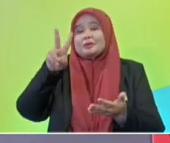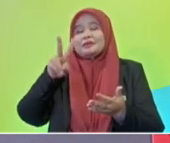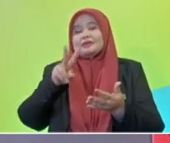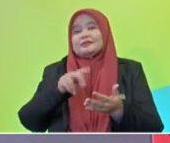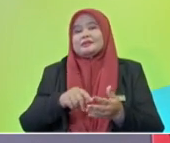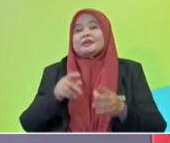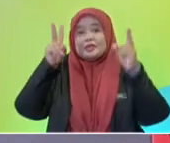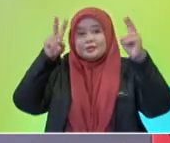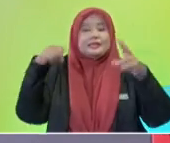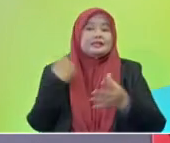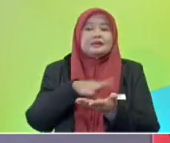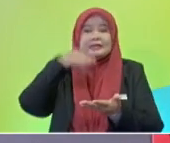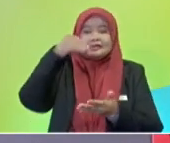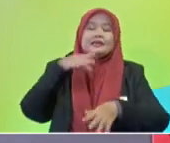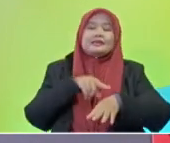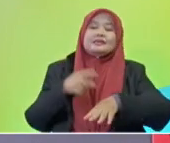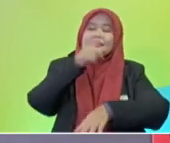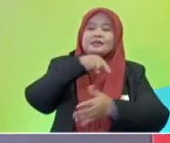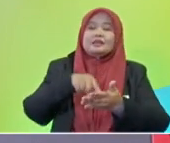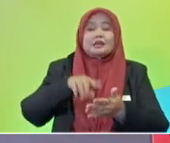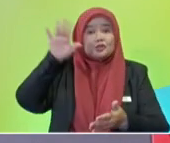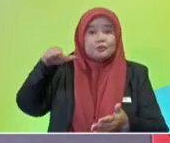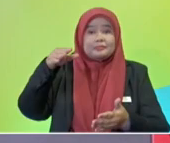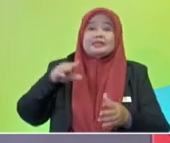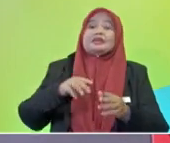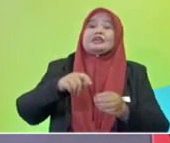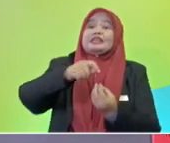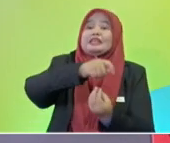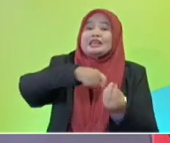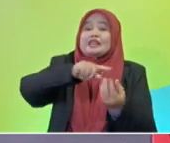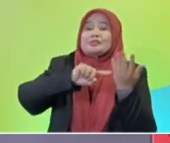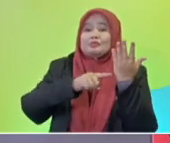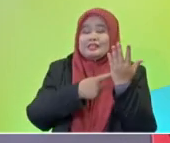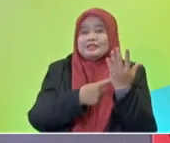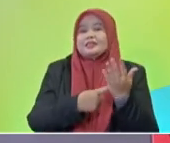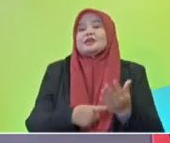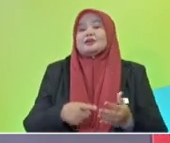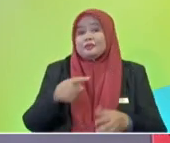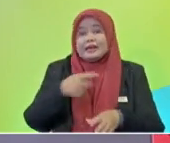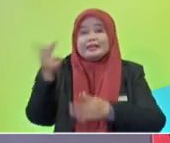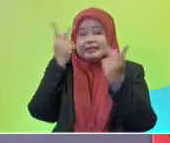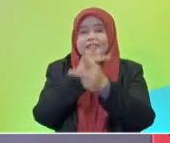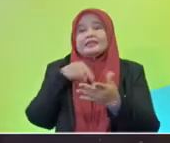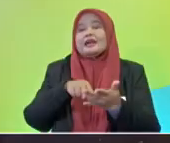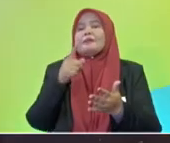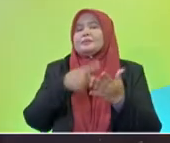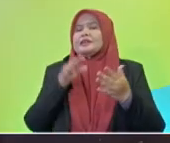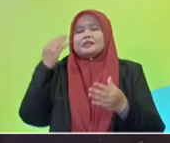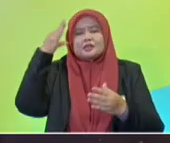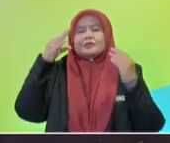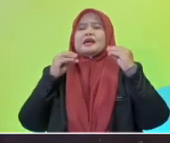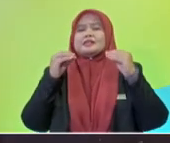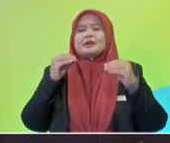ini tajuk yang akan kita pelajari ialah Jom kita semula Baiklah Cikgu dimen iniik Terangkan kepada mereka